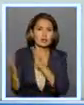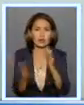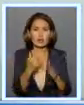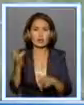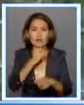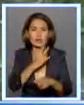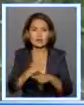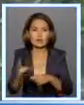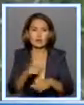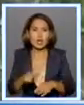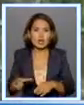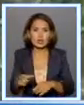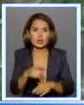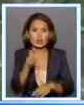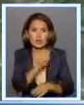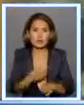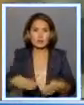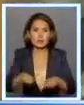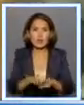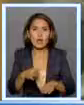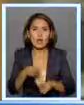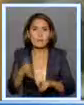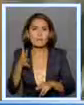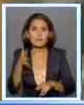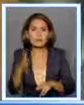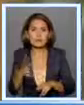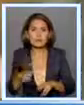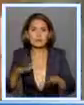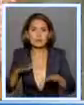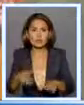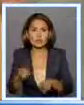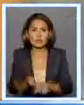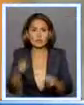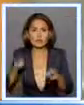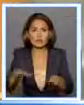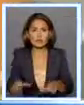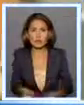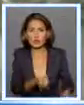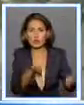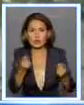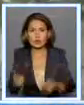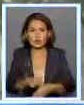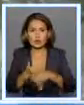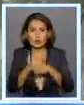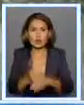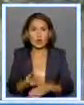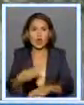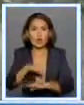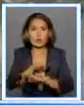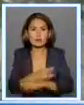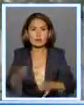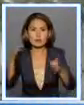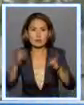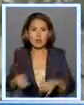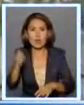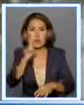ағаштардың кесірінен жолдардағы көлік қатынасы тежелді. Ал билік 5000-ға жуық жергілікті тұрғынды дереу қауіпсіз жерге көшірген. Алайда